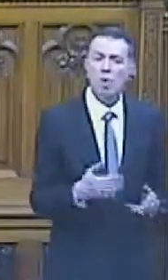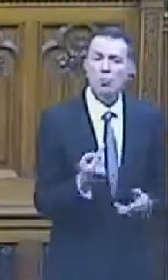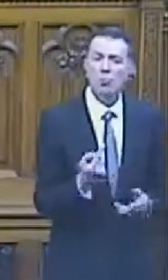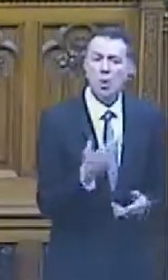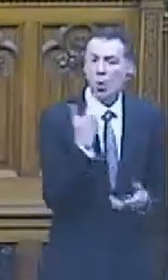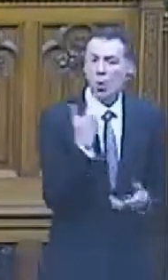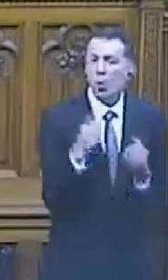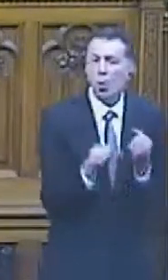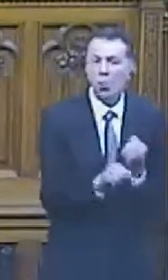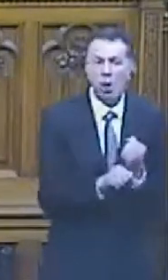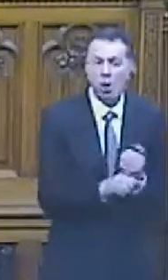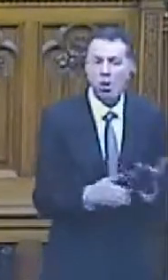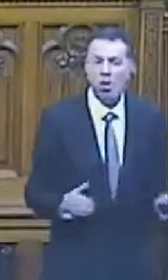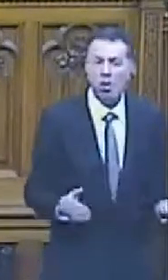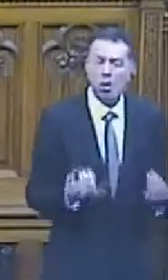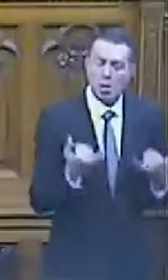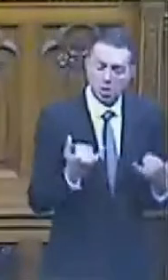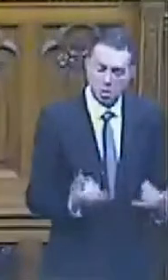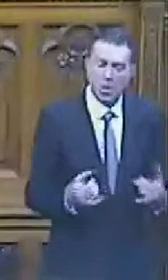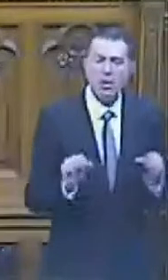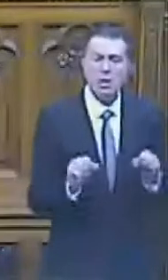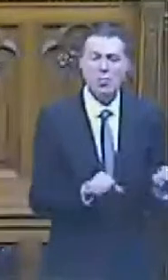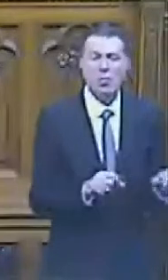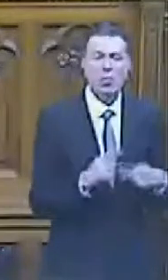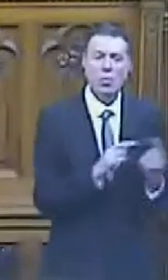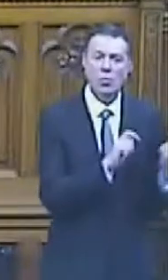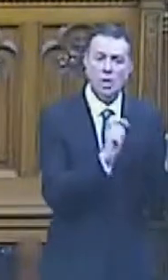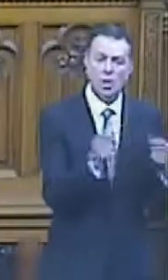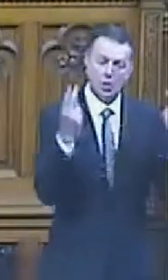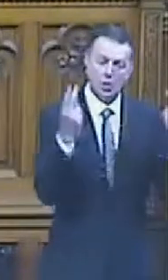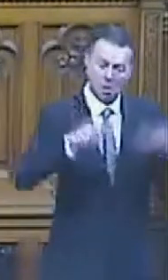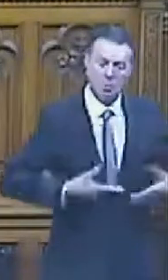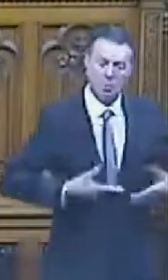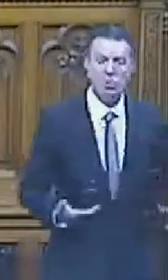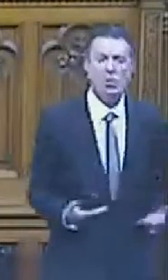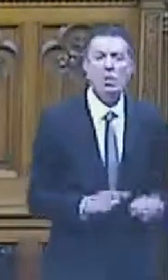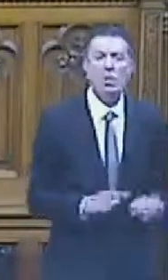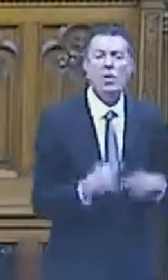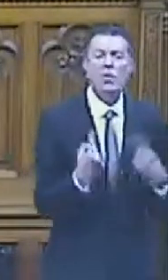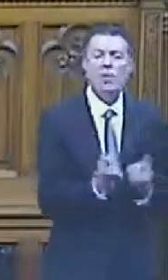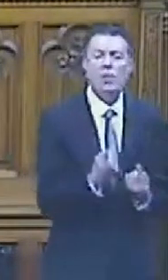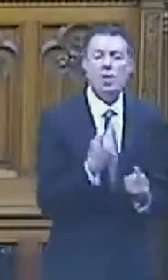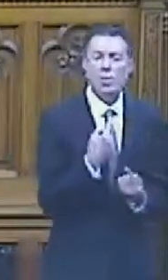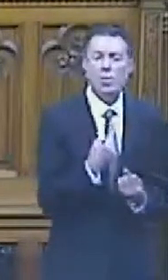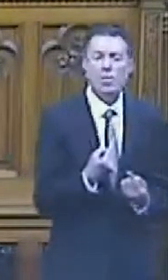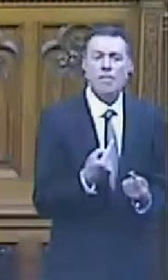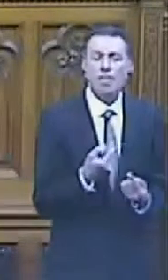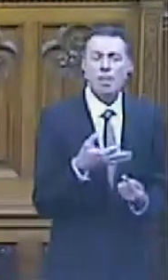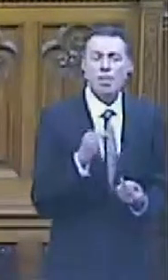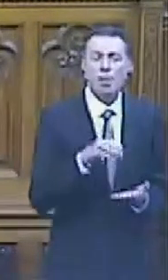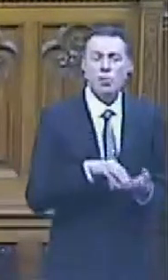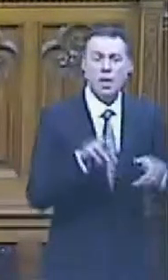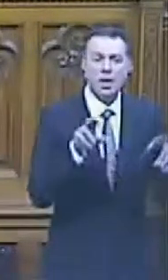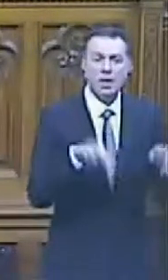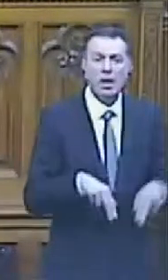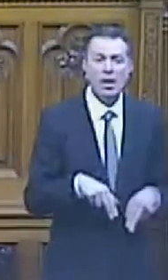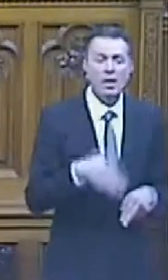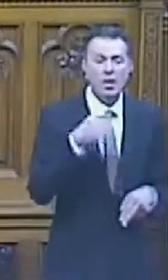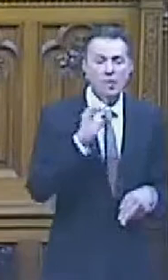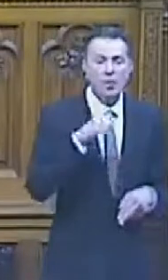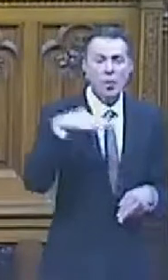nicht? Sie haben heute die Möglichkeit, unserem Antrag zuzustimmen, wo wir die zuständige Frau Stadträtin